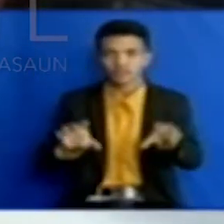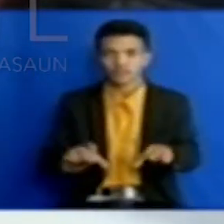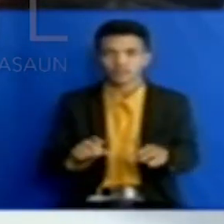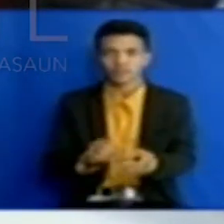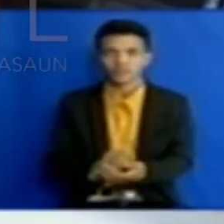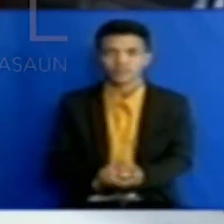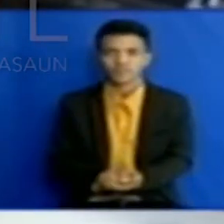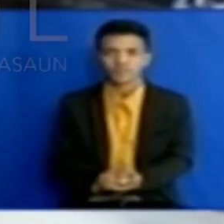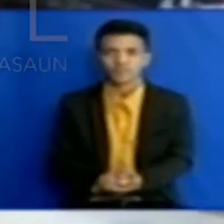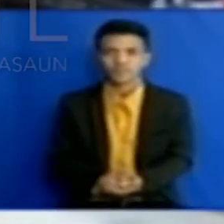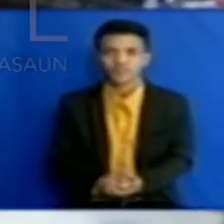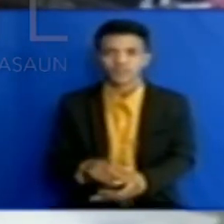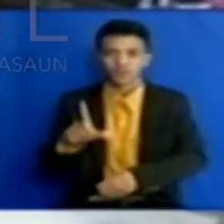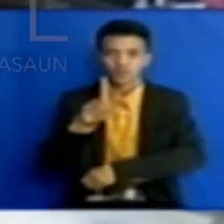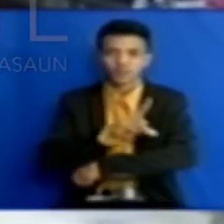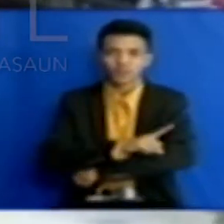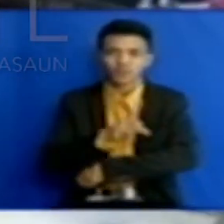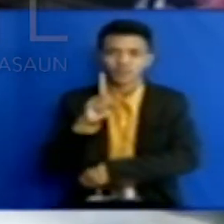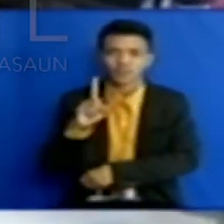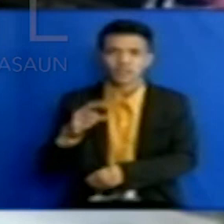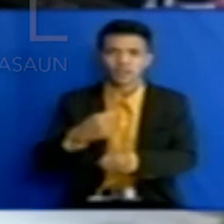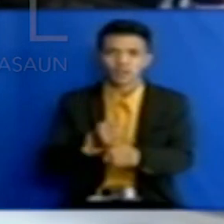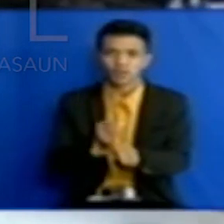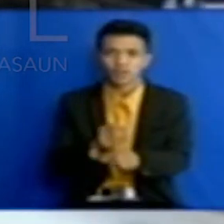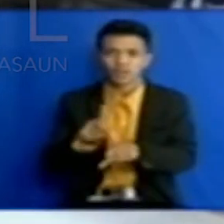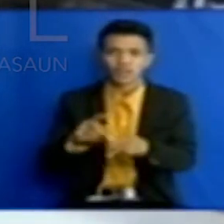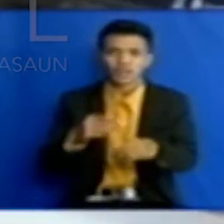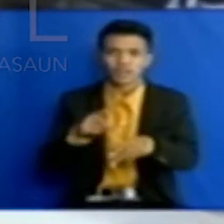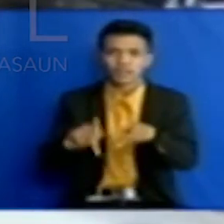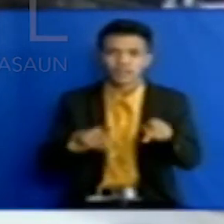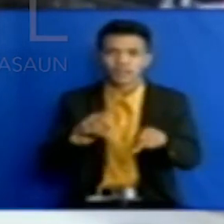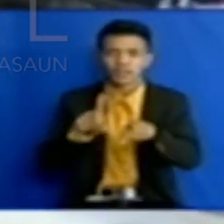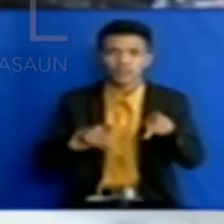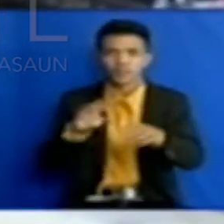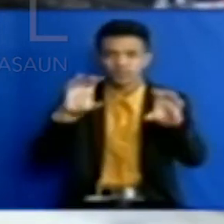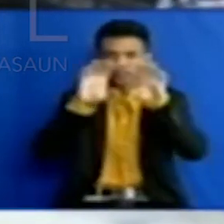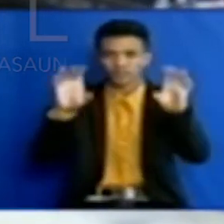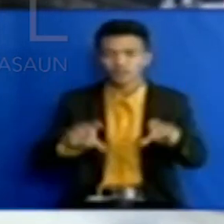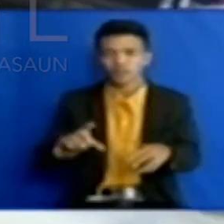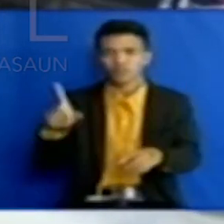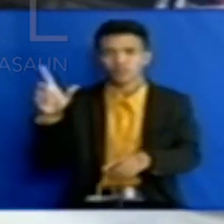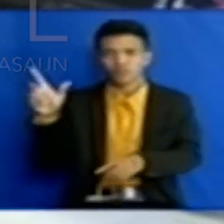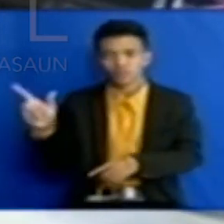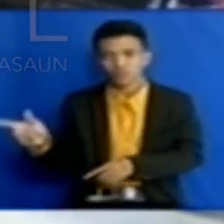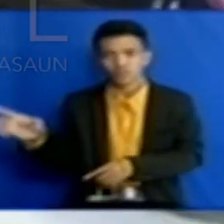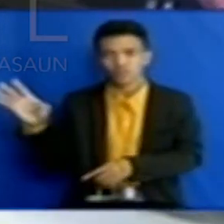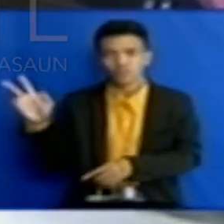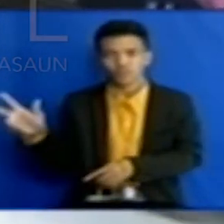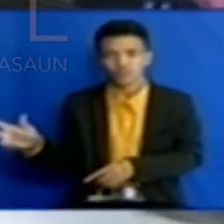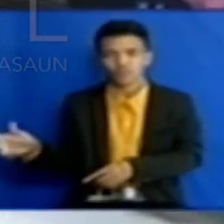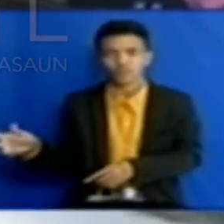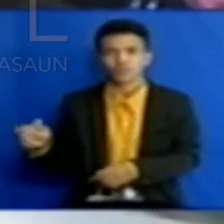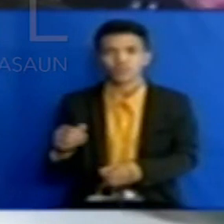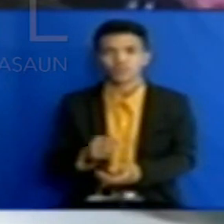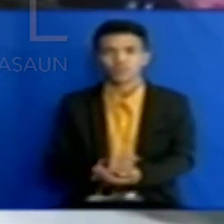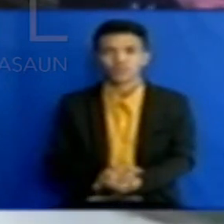to'o ruan nulu tul nulu hat nulu depoi depende saya depende mos bangdo iya